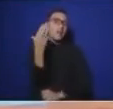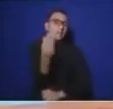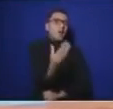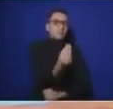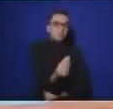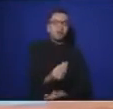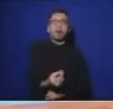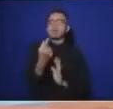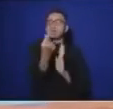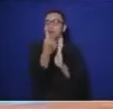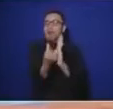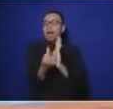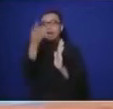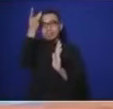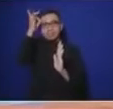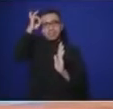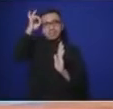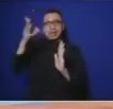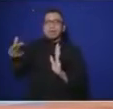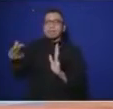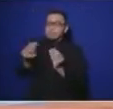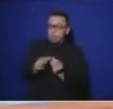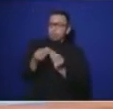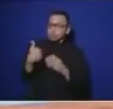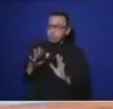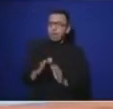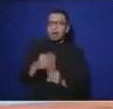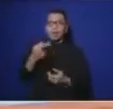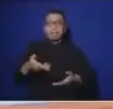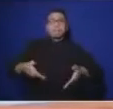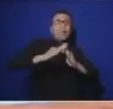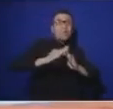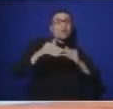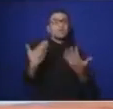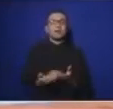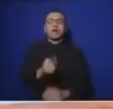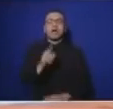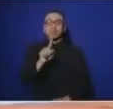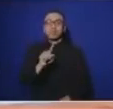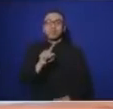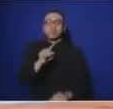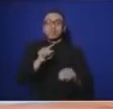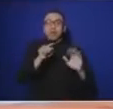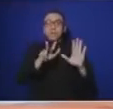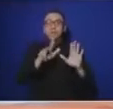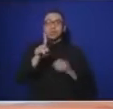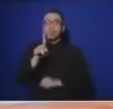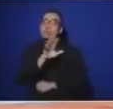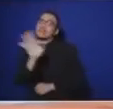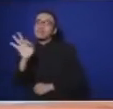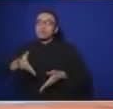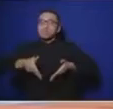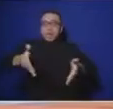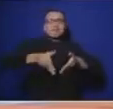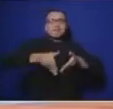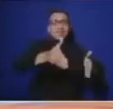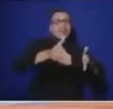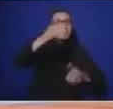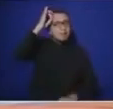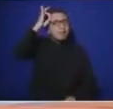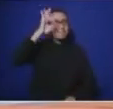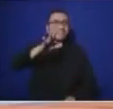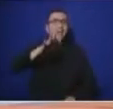ini? Telah dibangun 191 ribu kilometer jalan di desa. Ini jalan produksi yang